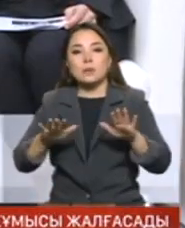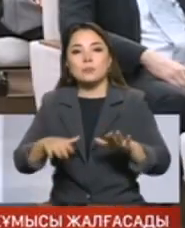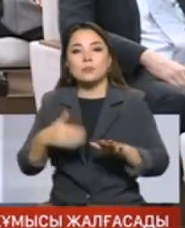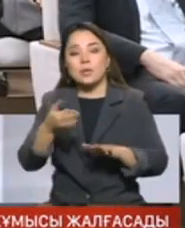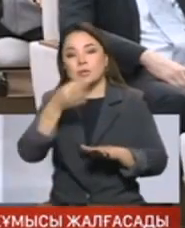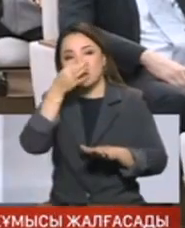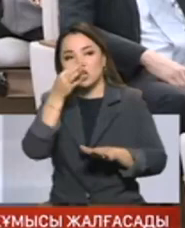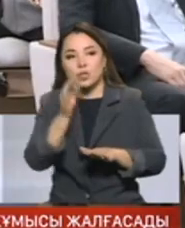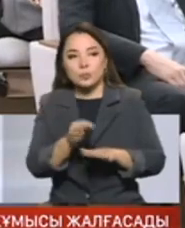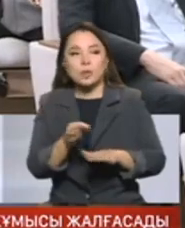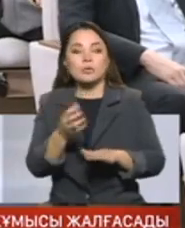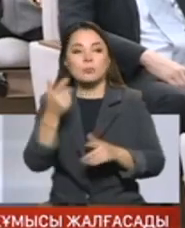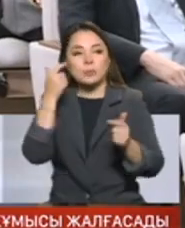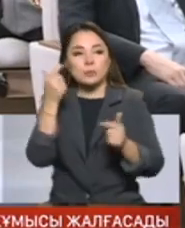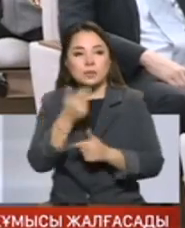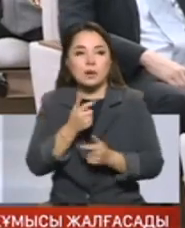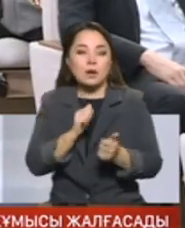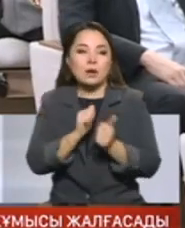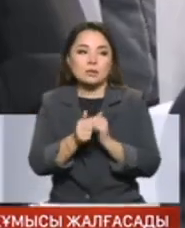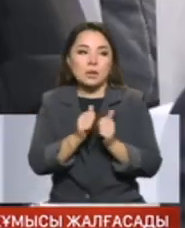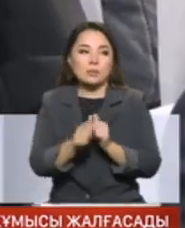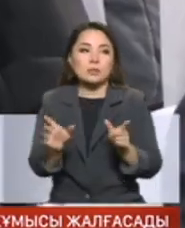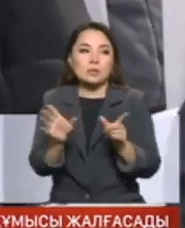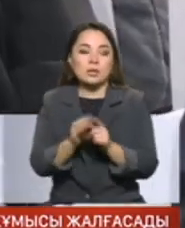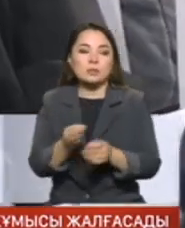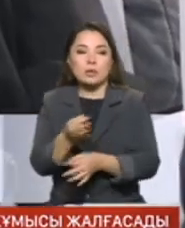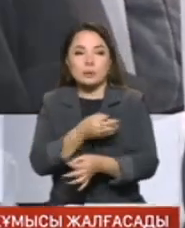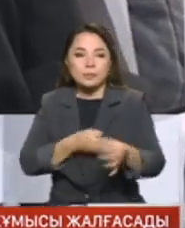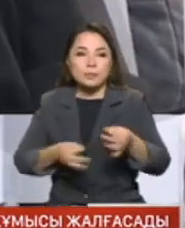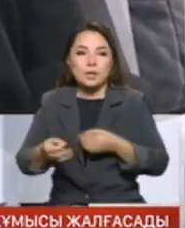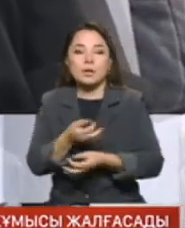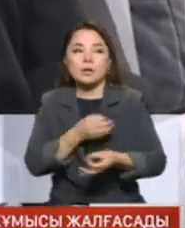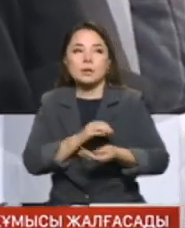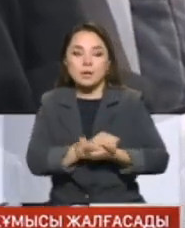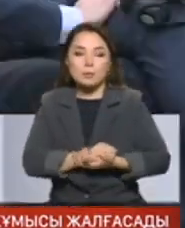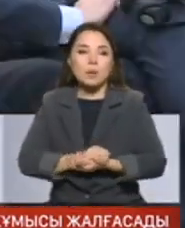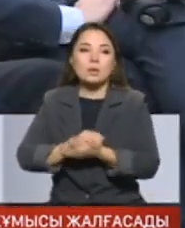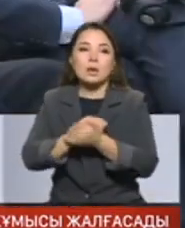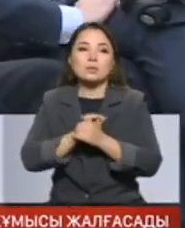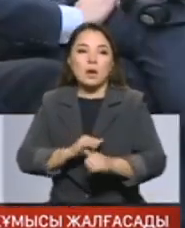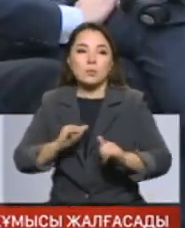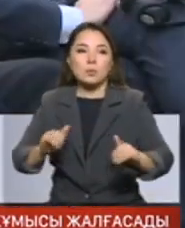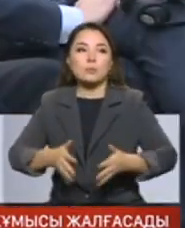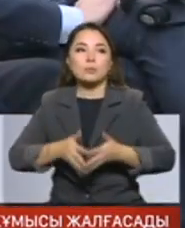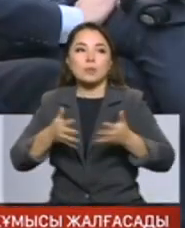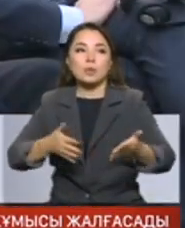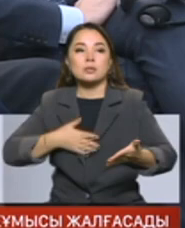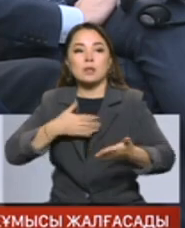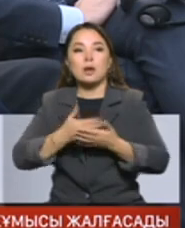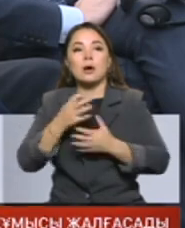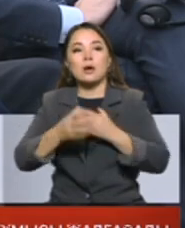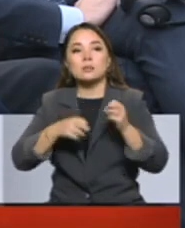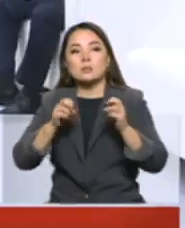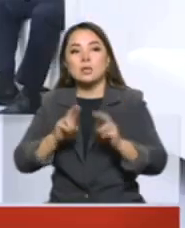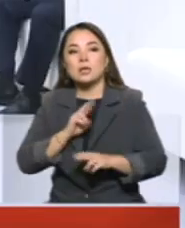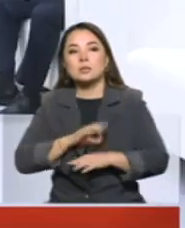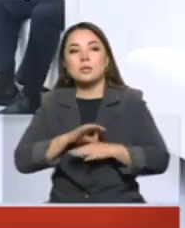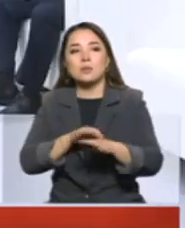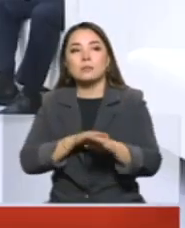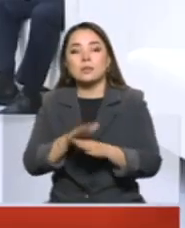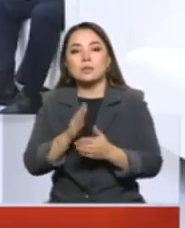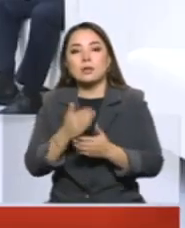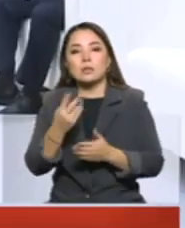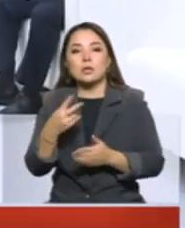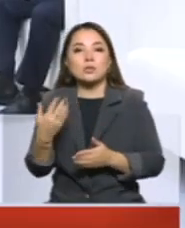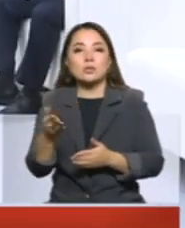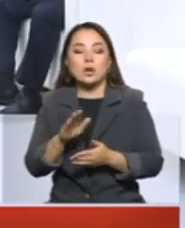университеттер арасында тәжірибе және білім алмасу үшін бірегей алаң құрып, ынтымақтастықты одан әрі дамытуға ықпал етеді. Ал халықаралық әріптестікті нығайту үшін